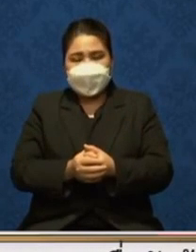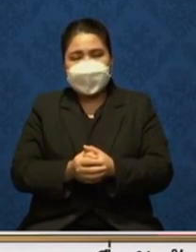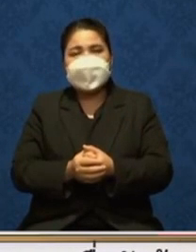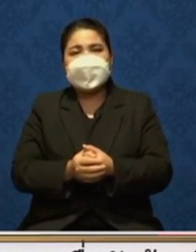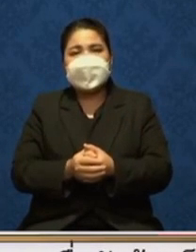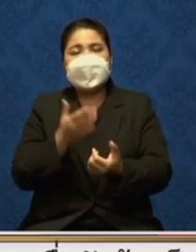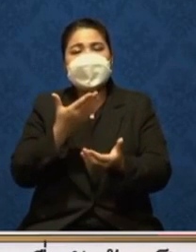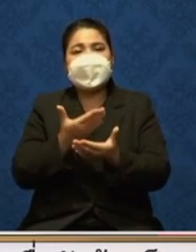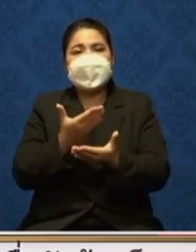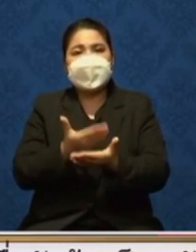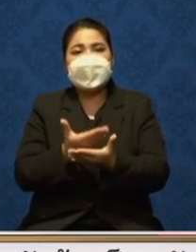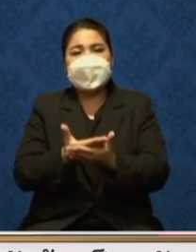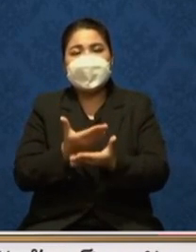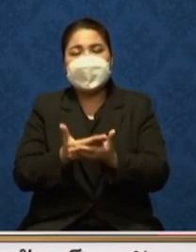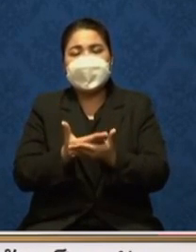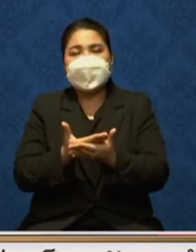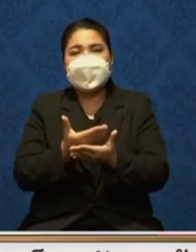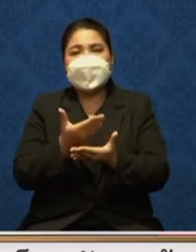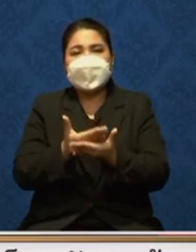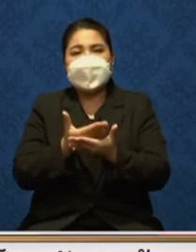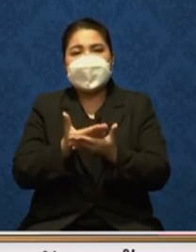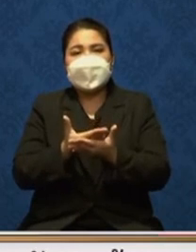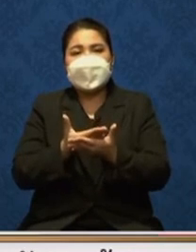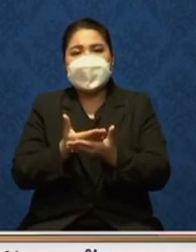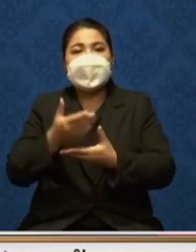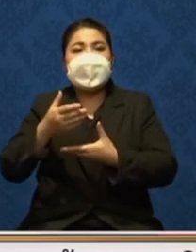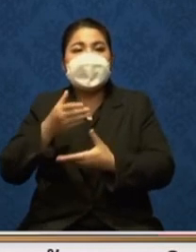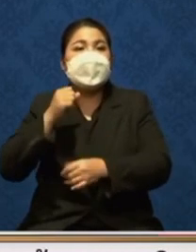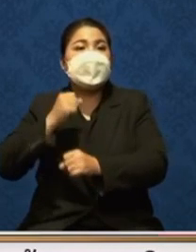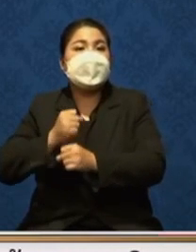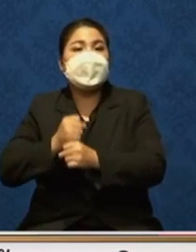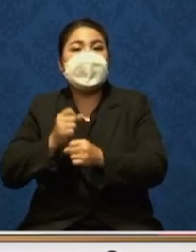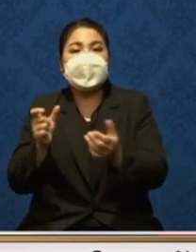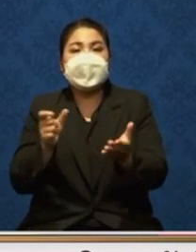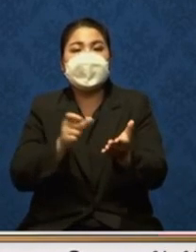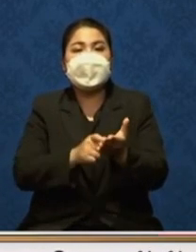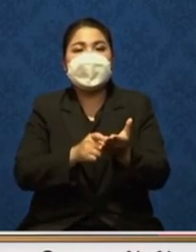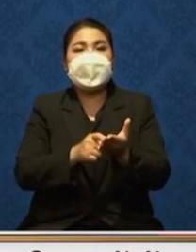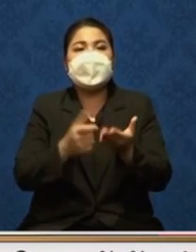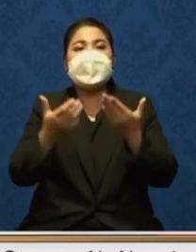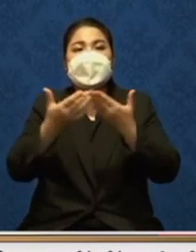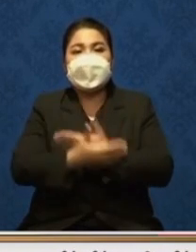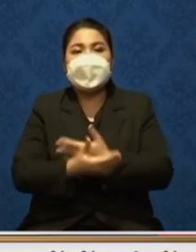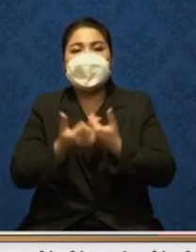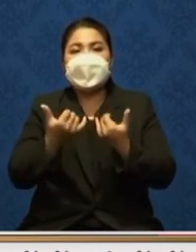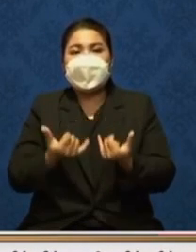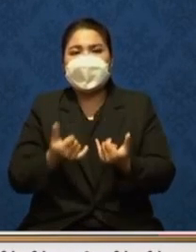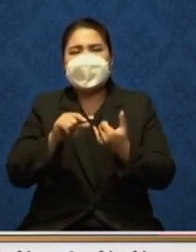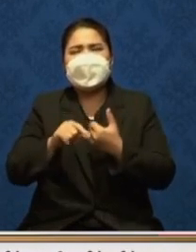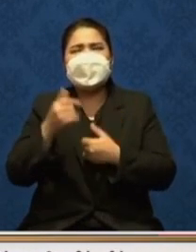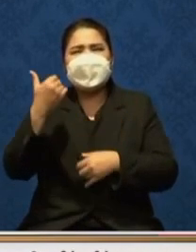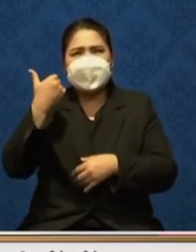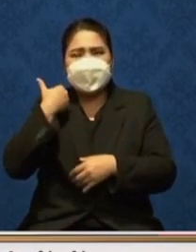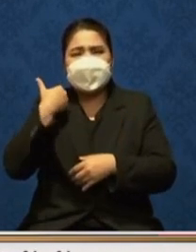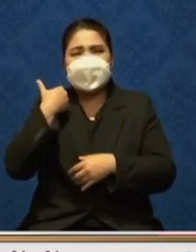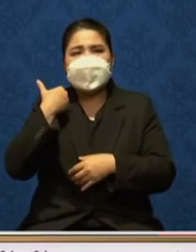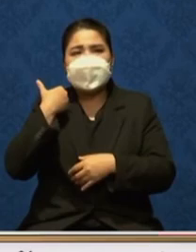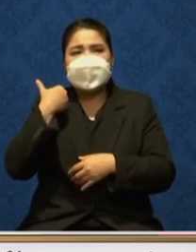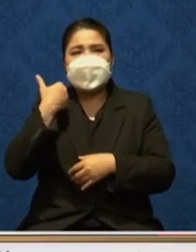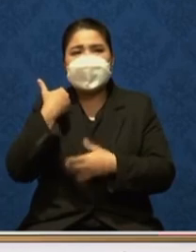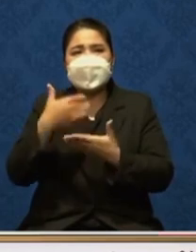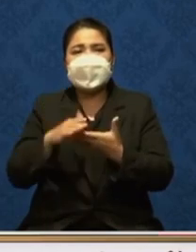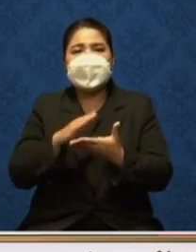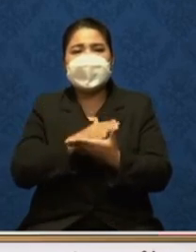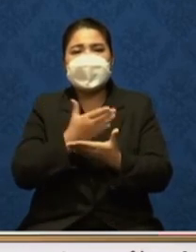ราคาของกจการที่ถูกระบูอยใเอกสารการโอนห้นครั้งนี้จรๆ มมคามเปไปได้อยไมกี่ยังนะครัผมจะแ่ง